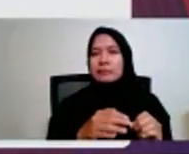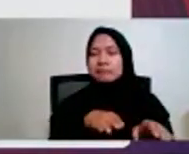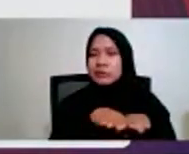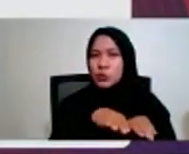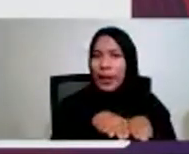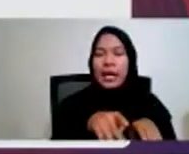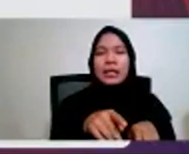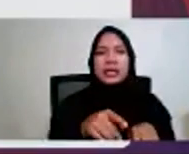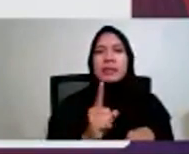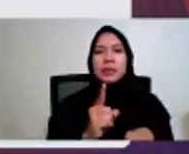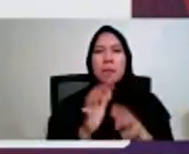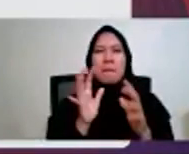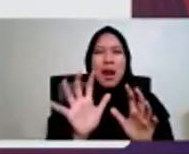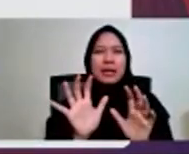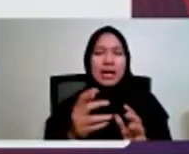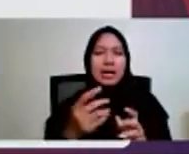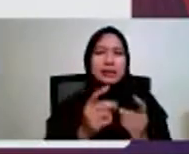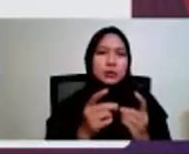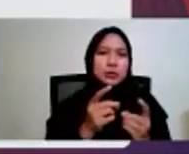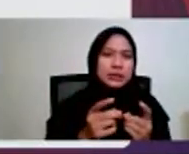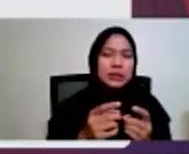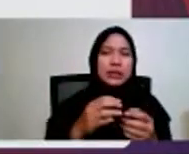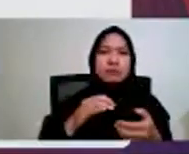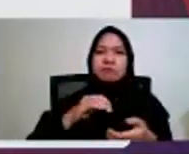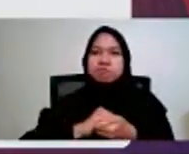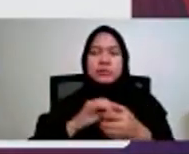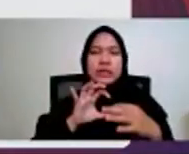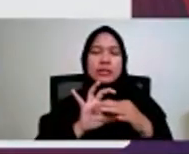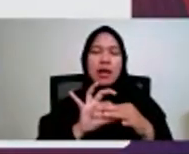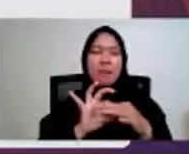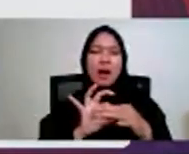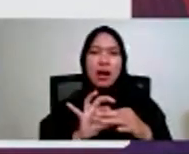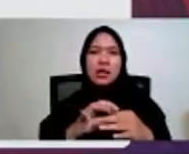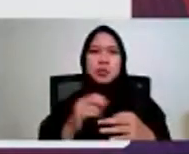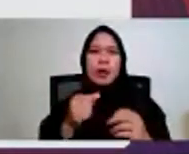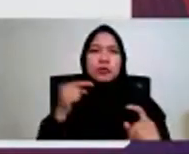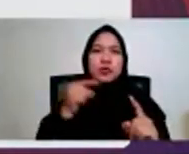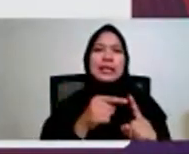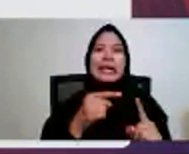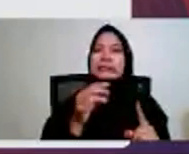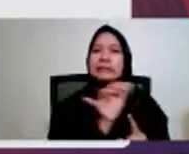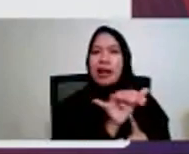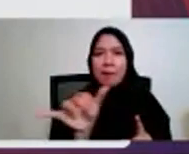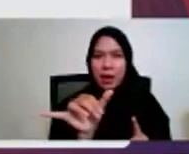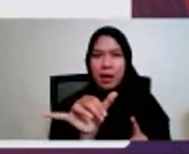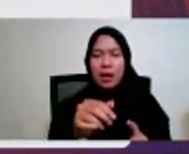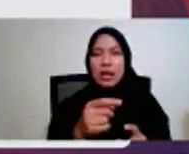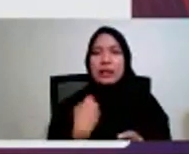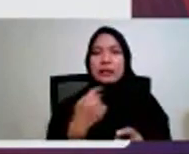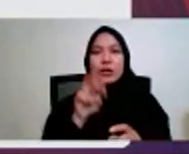iya kita sering berdiskusi berseling bersinergi agar tujuannya memang satu tapi kita harus